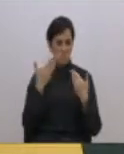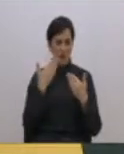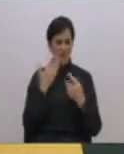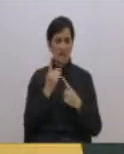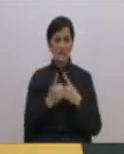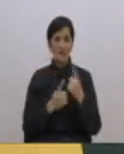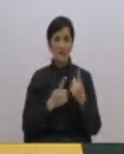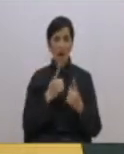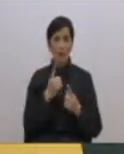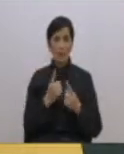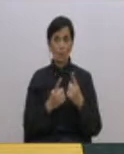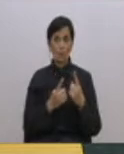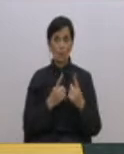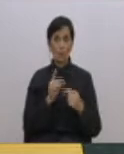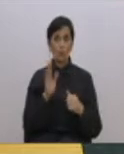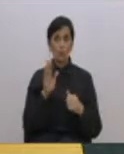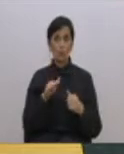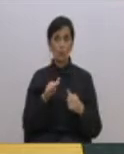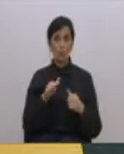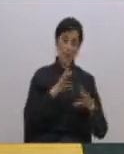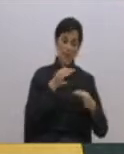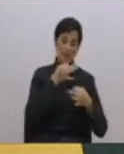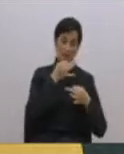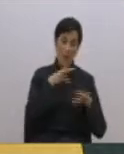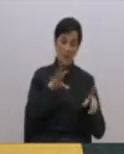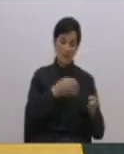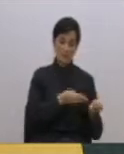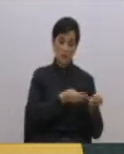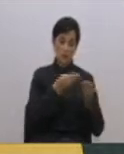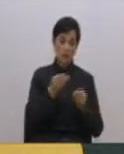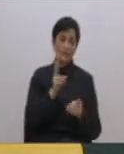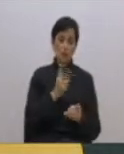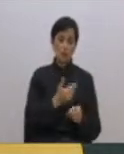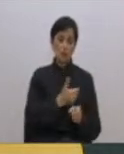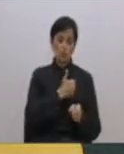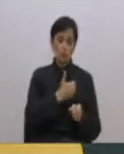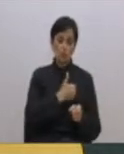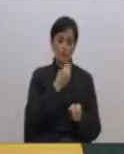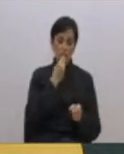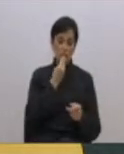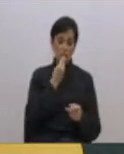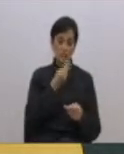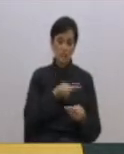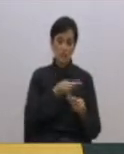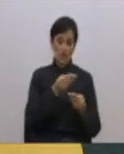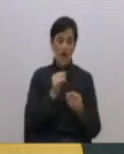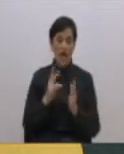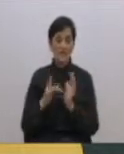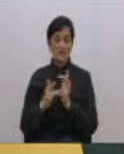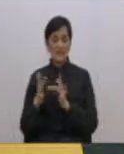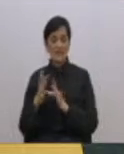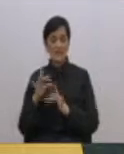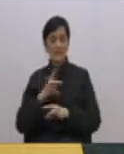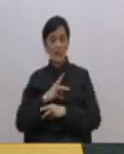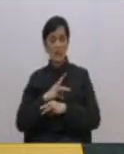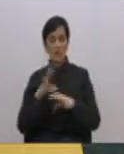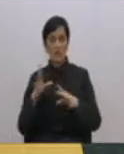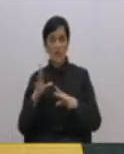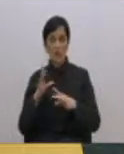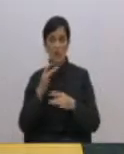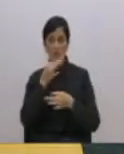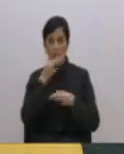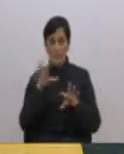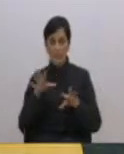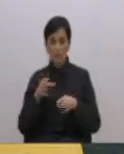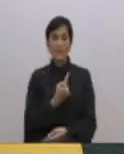გამოსწორება, თუნდაც გაერთიანებით იმის რაი მეტანა, ვისაც სურვილი აქვს, რომ შეიტანა ადრე ქრისტიანულ დღესასწაულზე nebismier